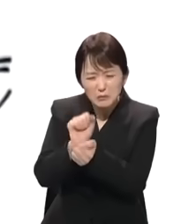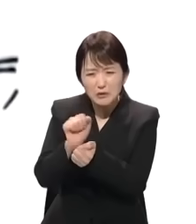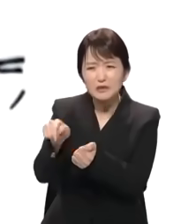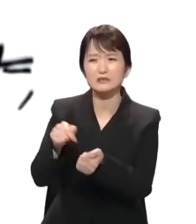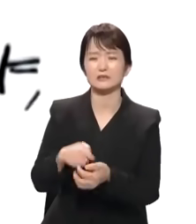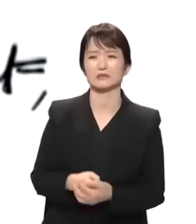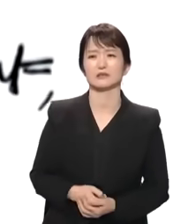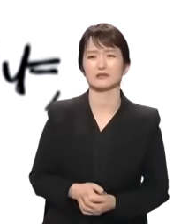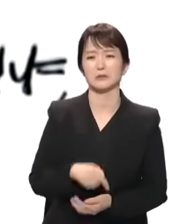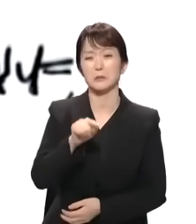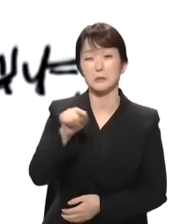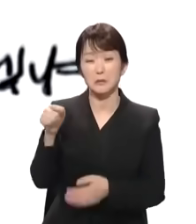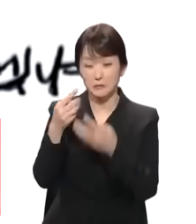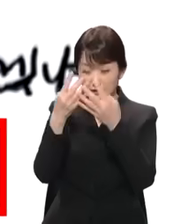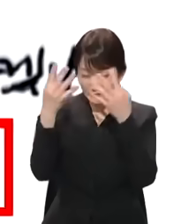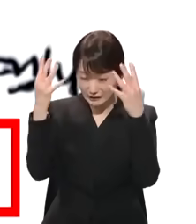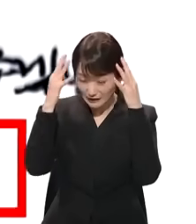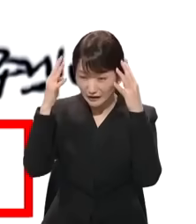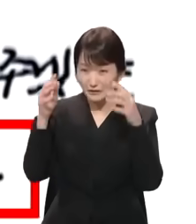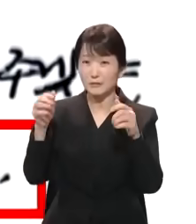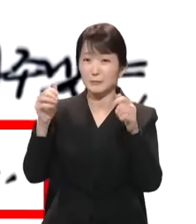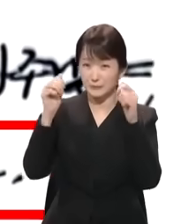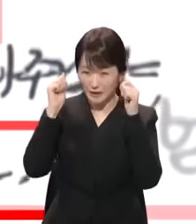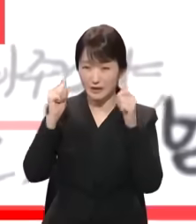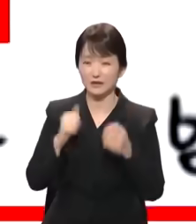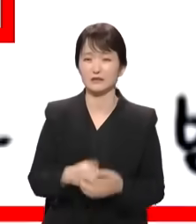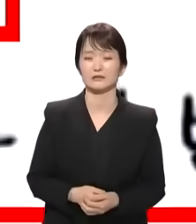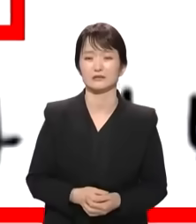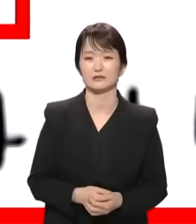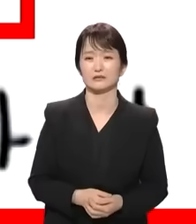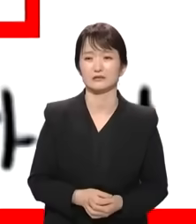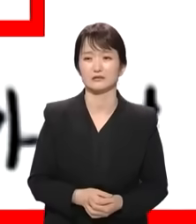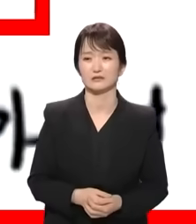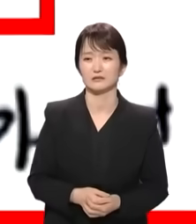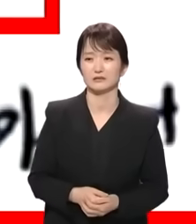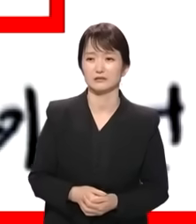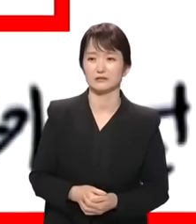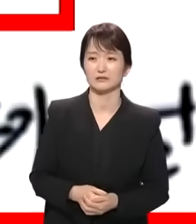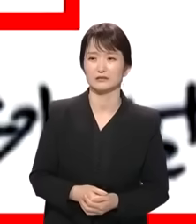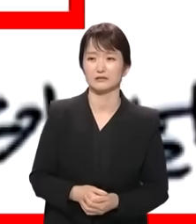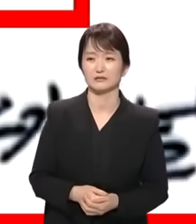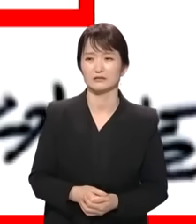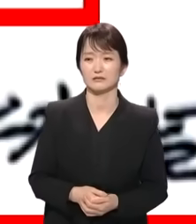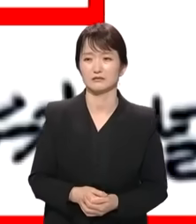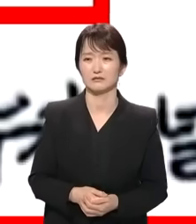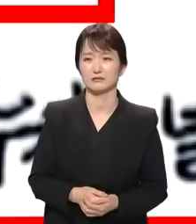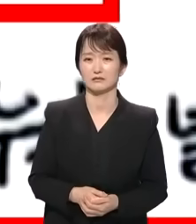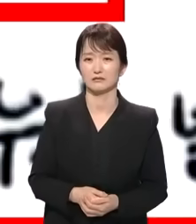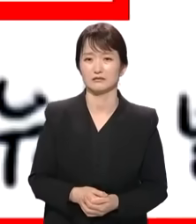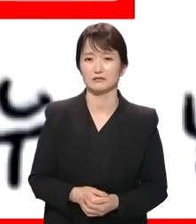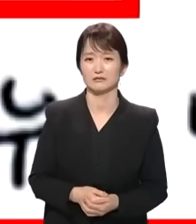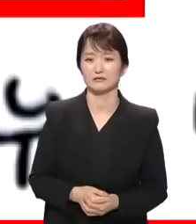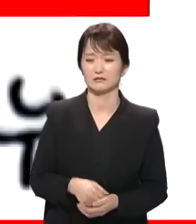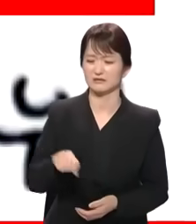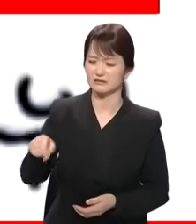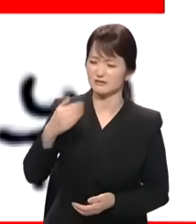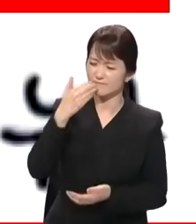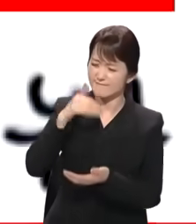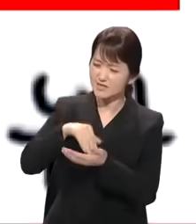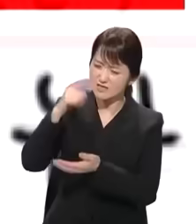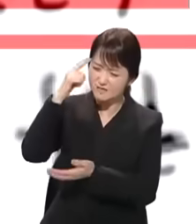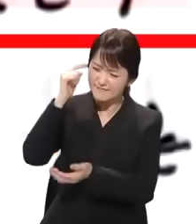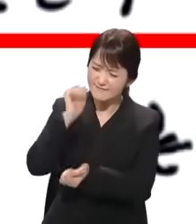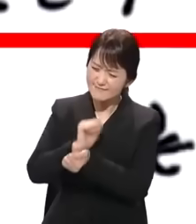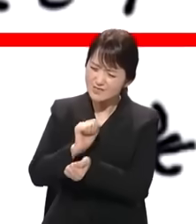여긴 대학원이 그 아마 다른 대학 나온 학생 학가 다른 뭐 너 같은 어 이거 말을해도 되는지 모르겠습니다만 돌대가리가 머리서